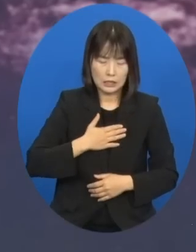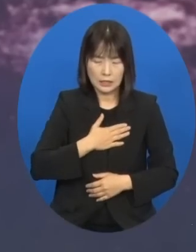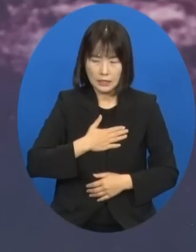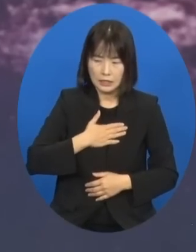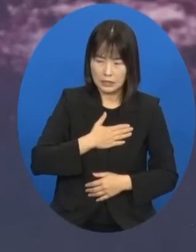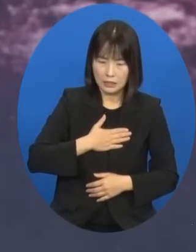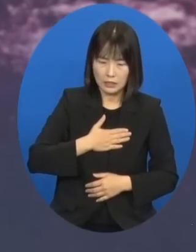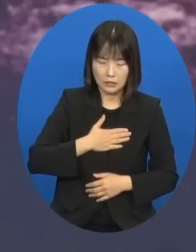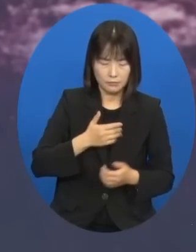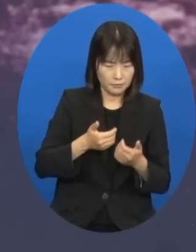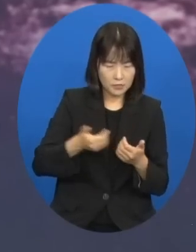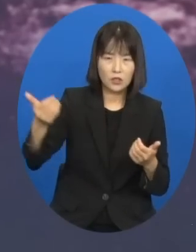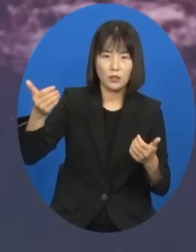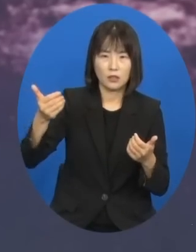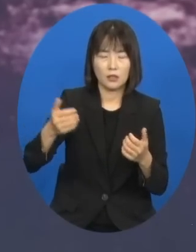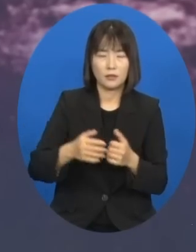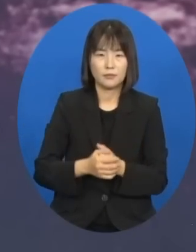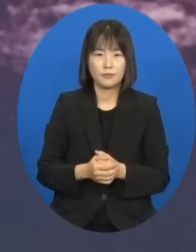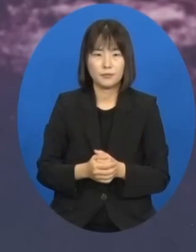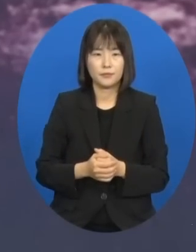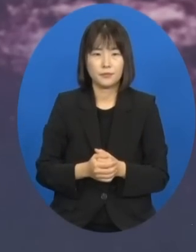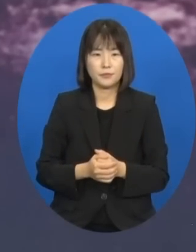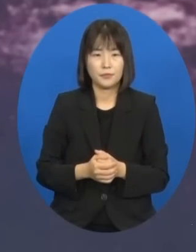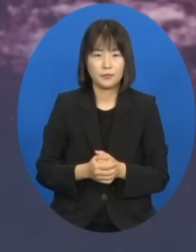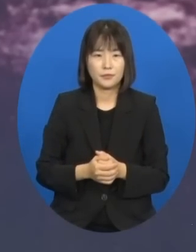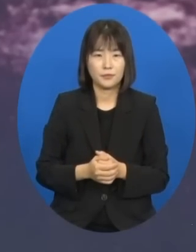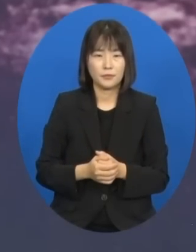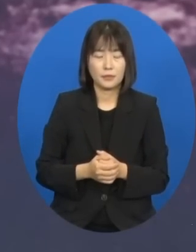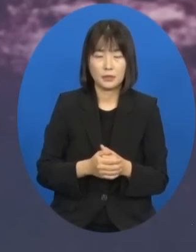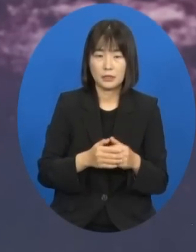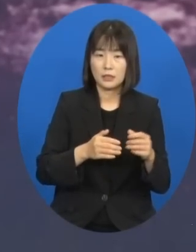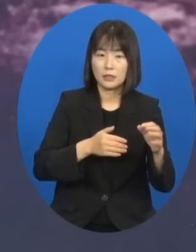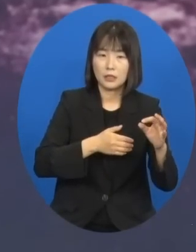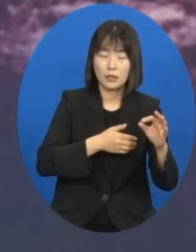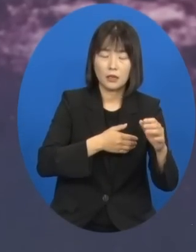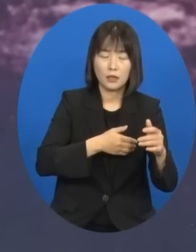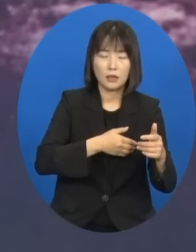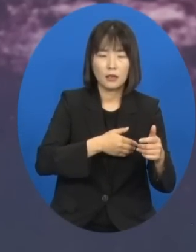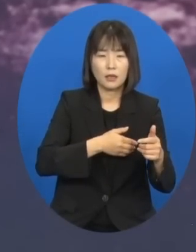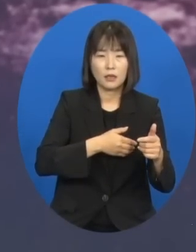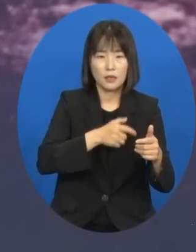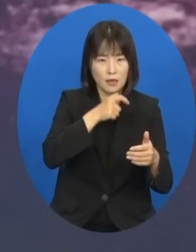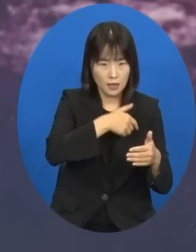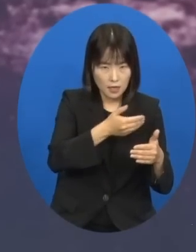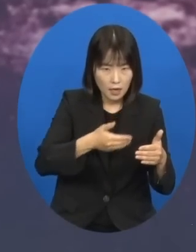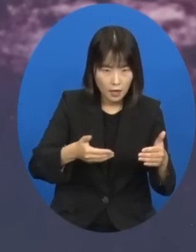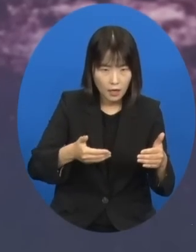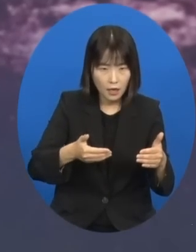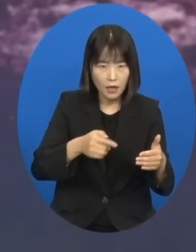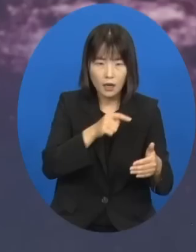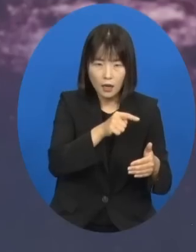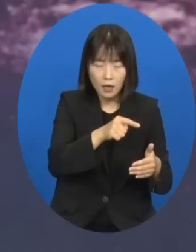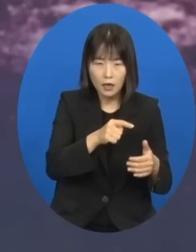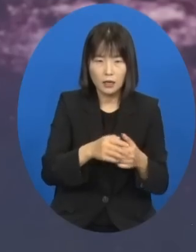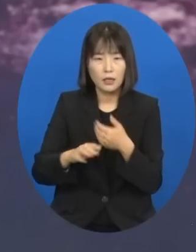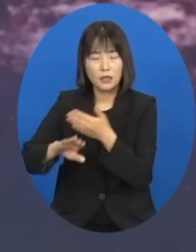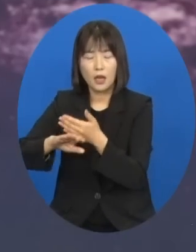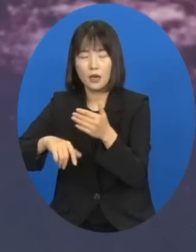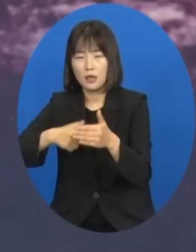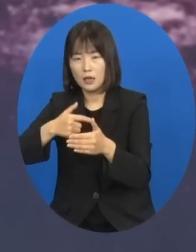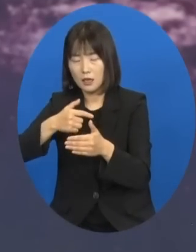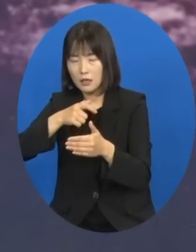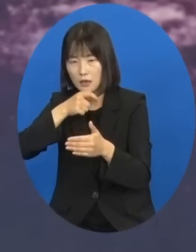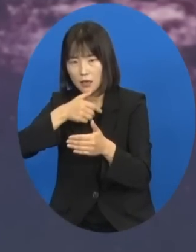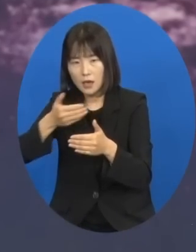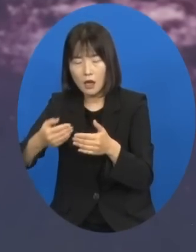떠납니다. 열왕기하 5장 12절 보세요. 다메섹강 아바나와 바르발은 이스라엘 모든 강물보다 낫지 않냐. 내가 거기서 몸을